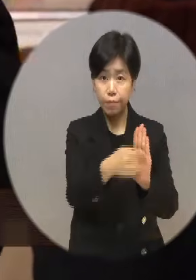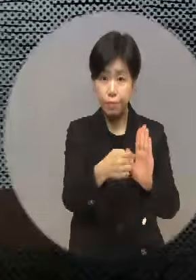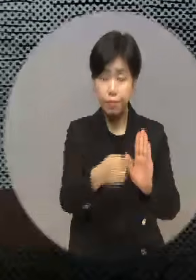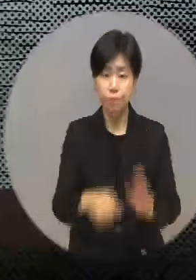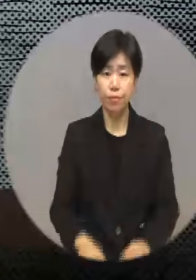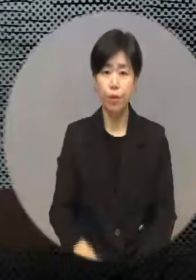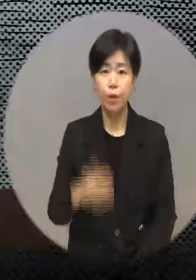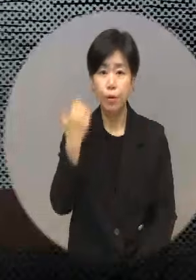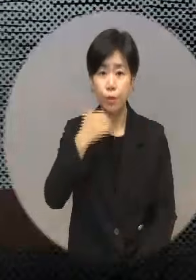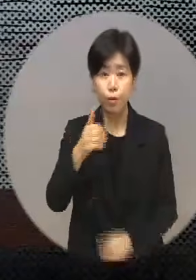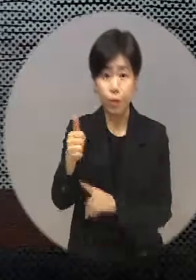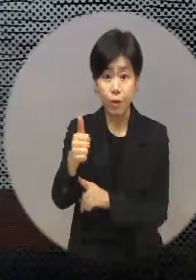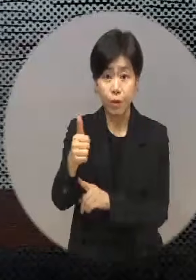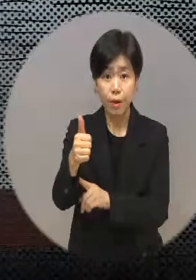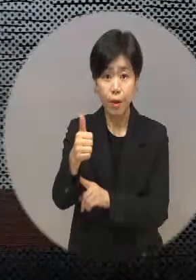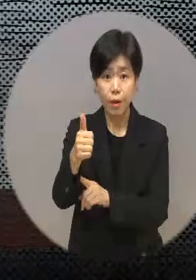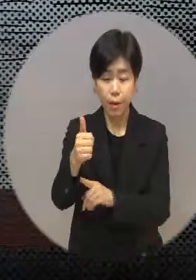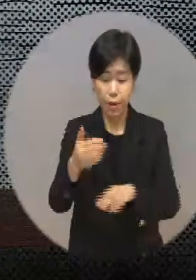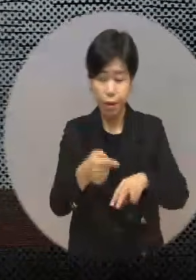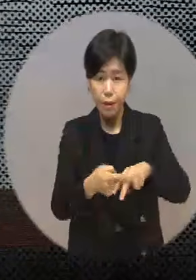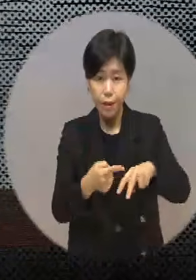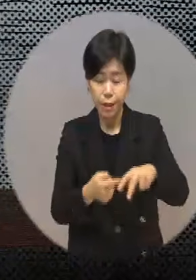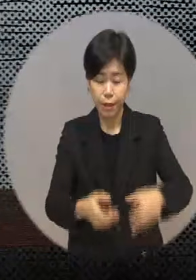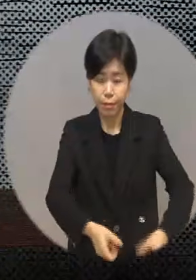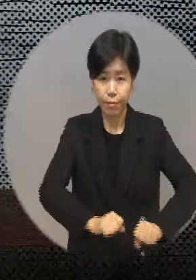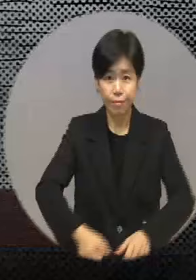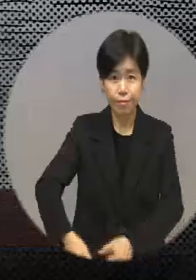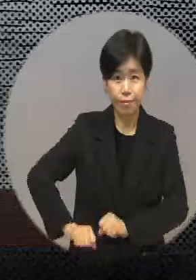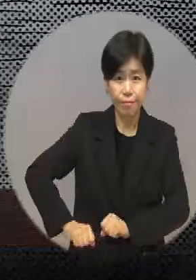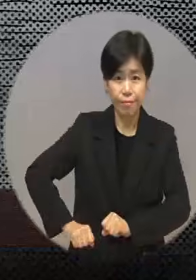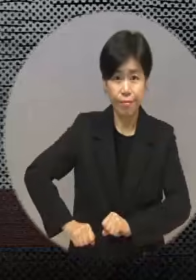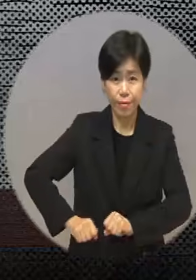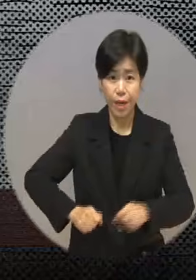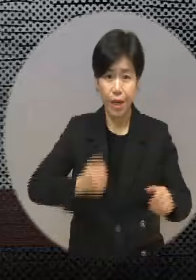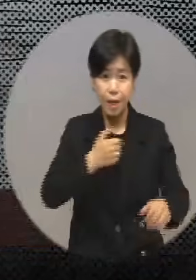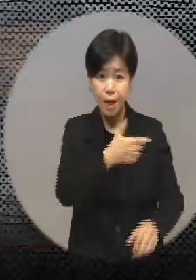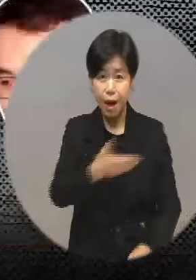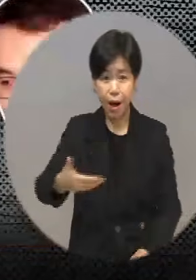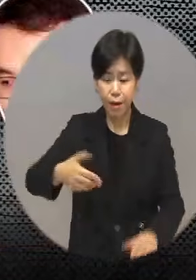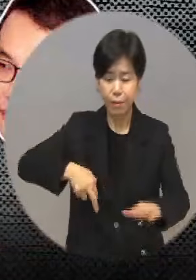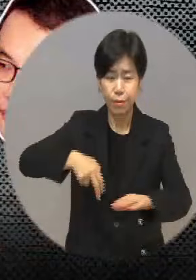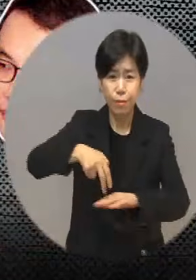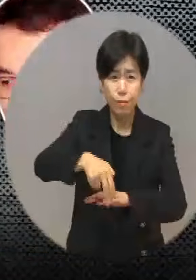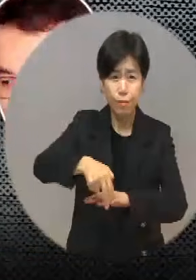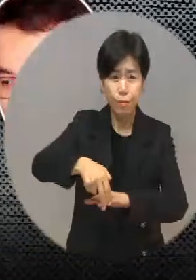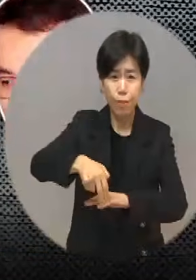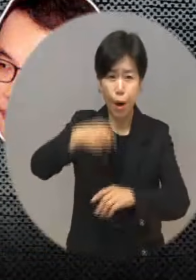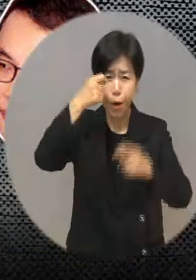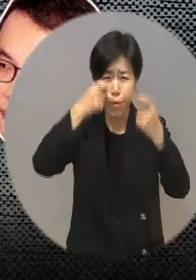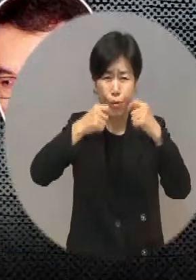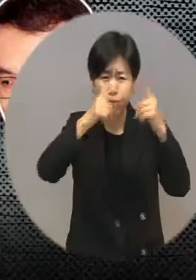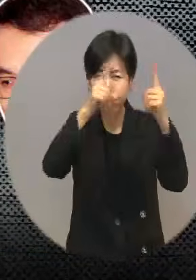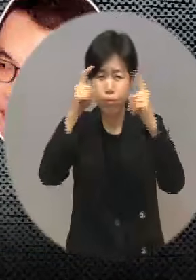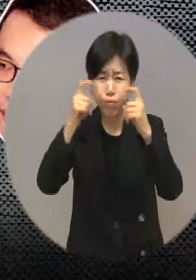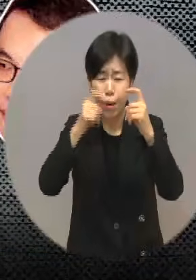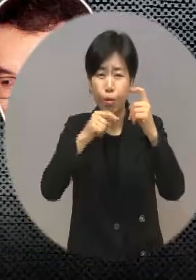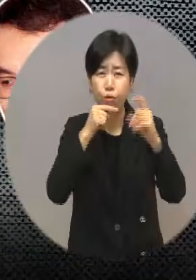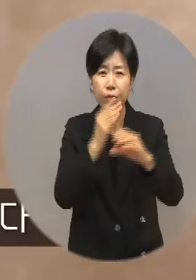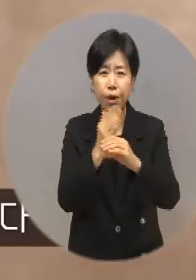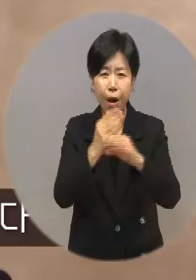들어가시더니 사진이랑 이렇게 막 찍으시더라고요. 근데 눈물을 막 흘리시면서 그걸 찍으세요. 선생님 그걸 왜 그렇게 우시면서 찍으세요?